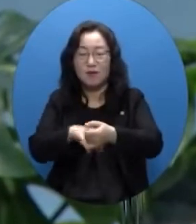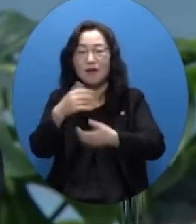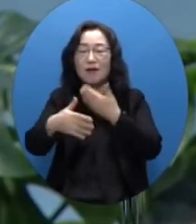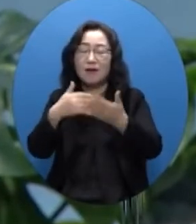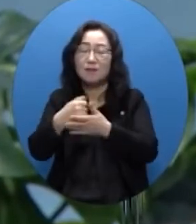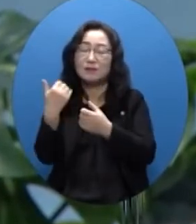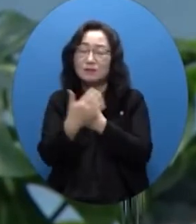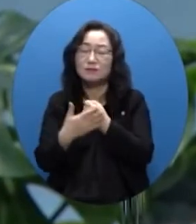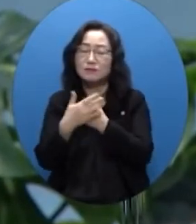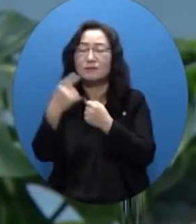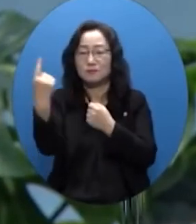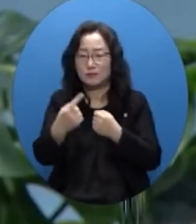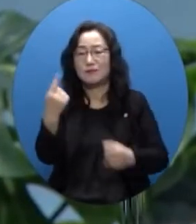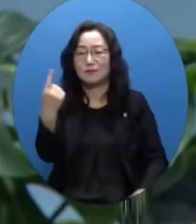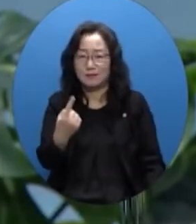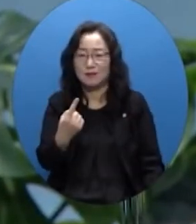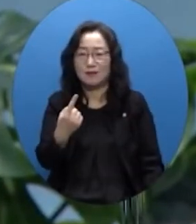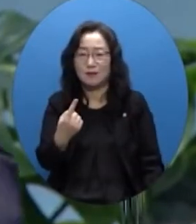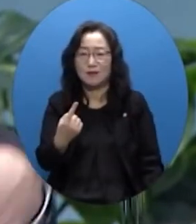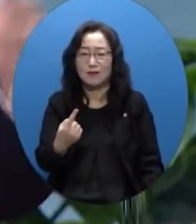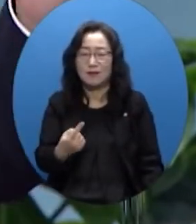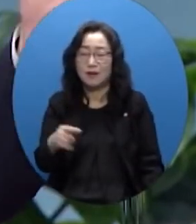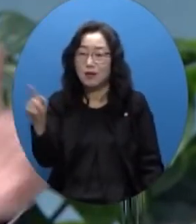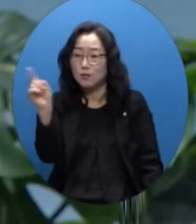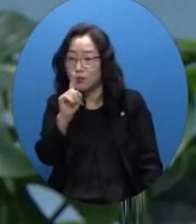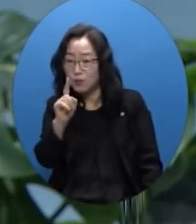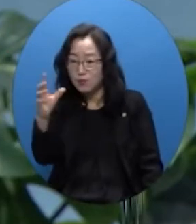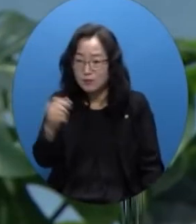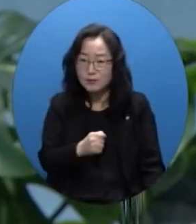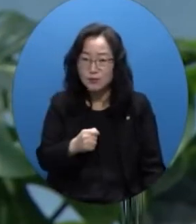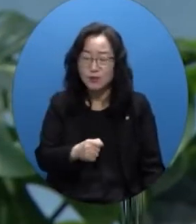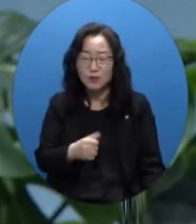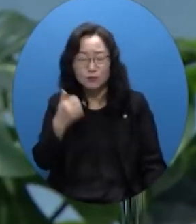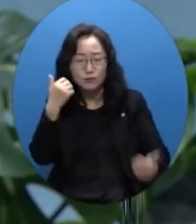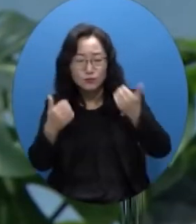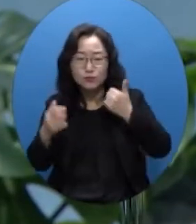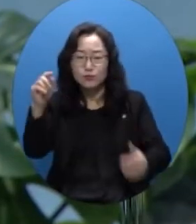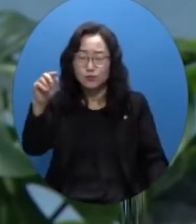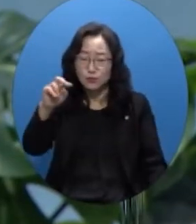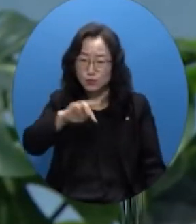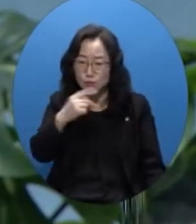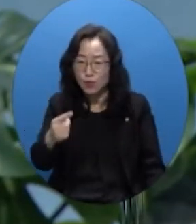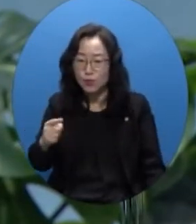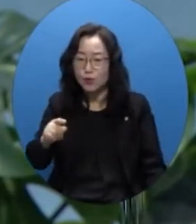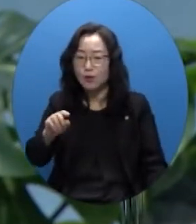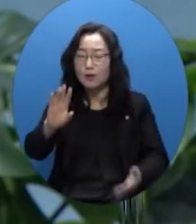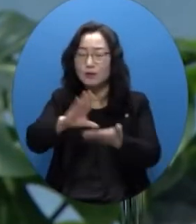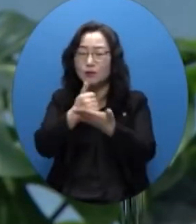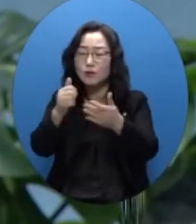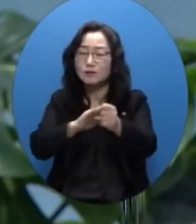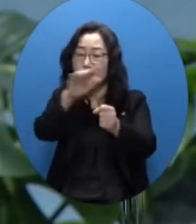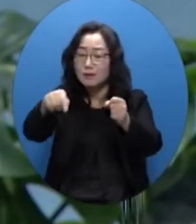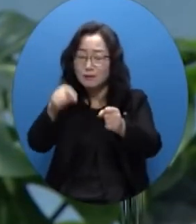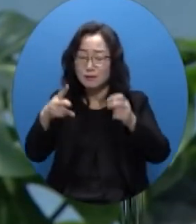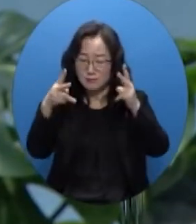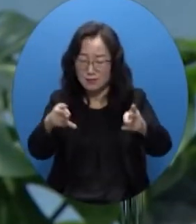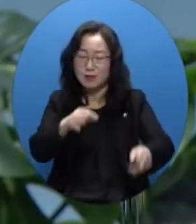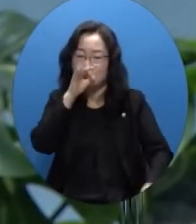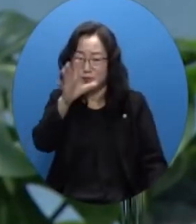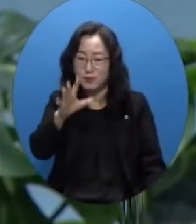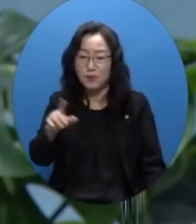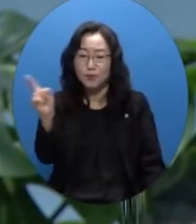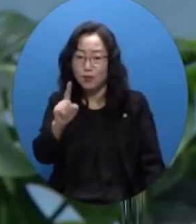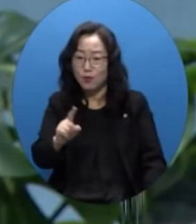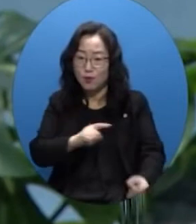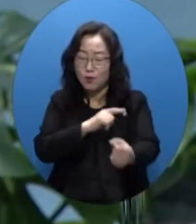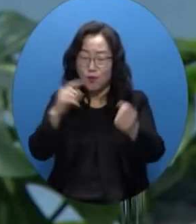은혜가 임하게 될 것입니다 그 부어 스스로도 그 누구도 우리를 그 회사라서 그럴 수가 없습니다 어떤